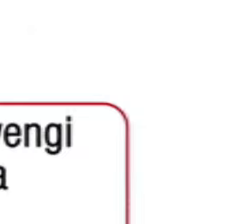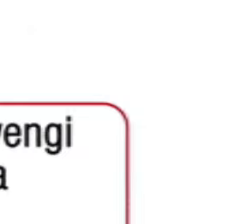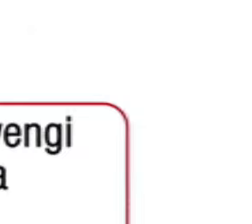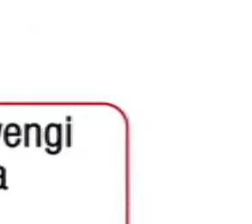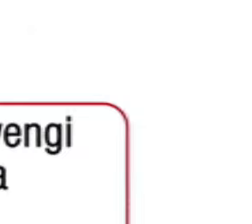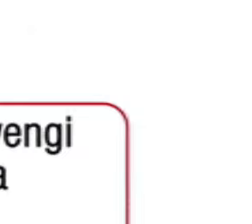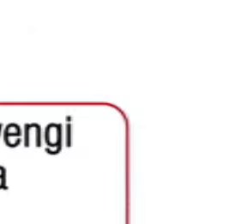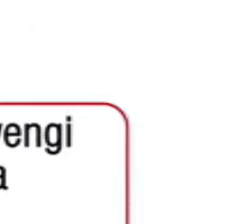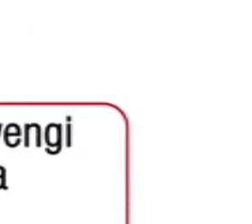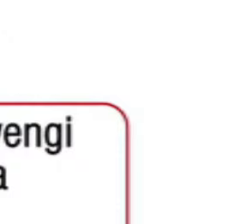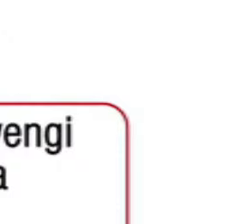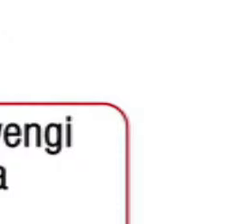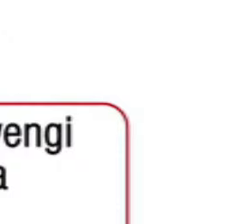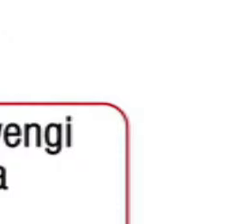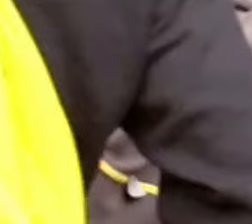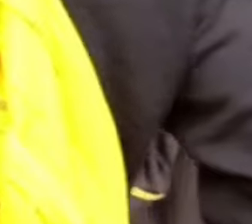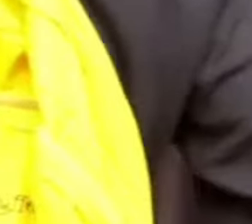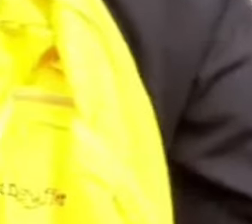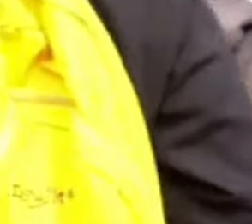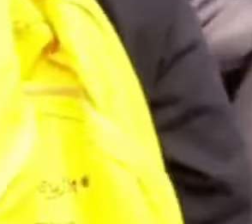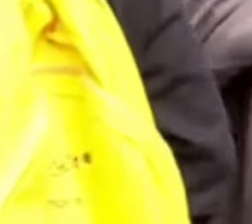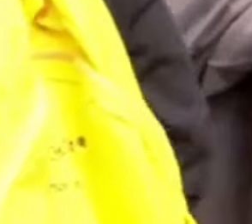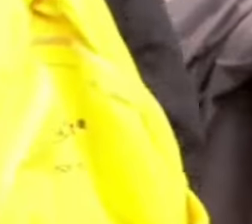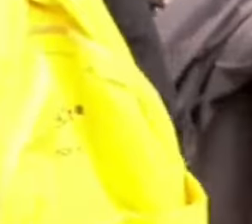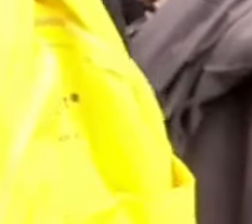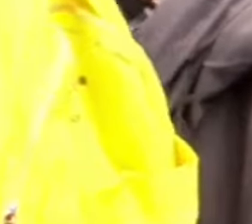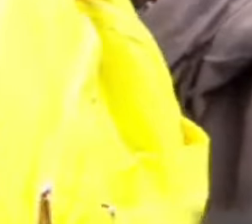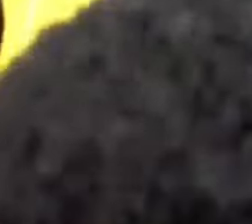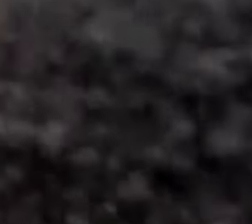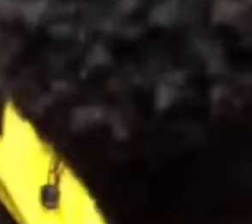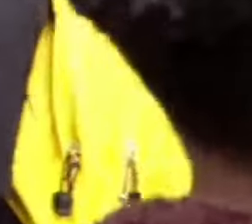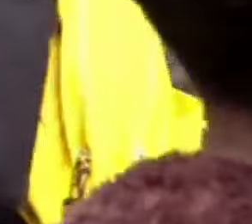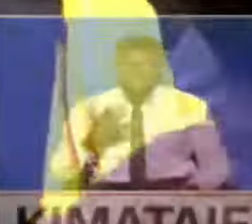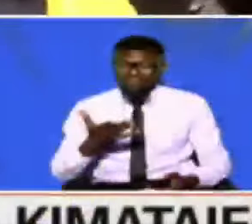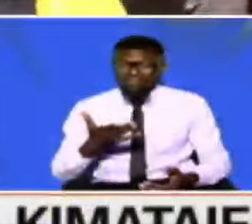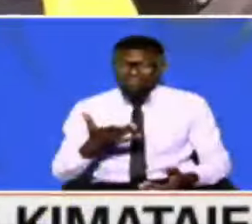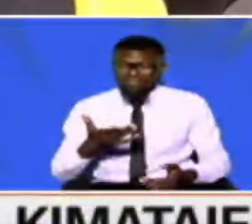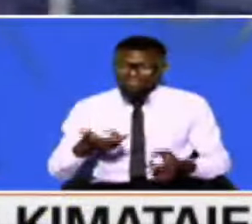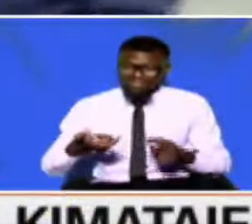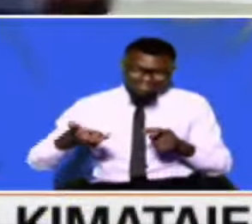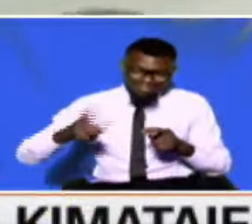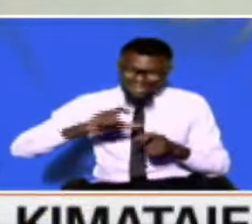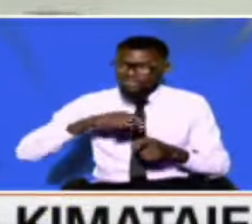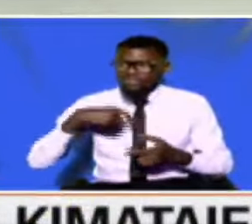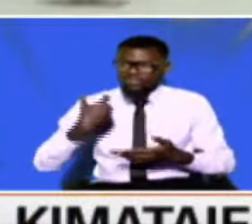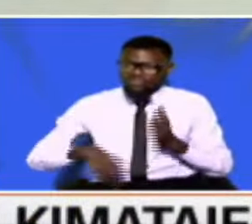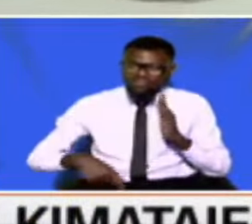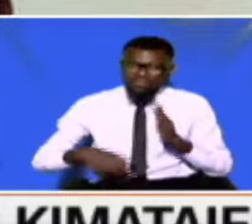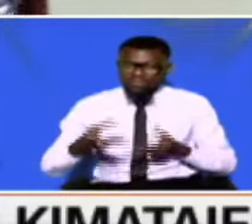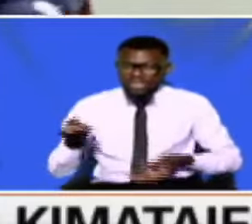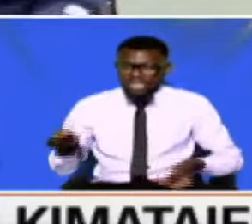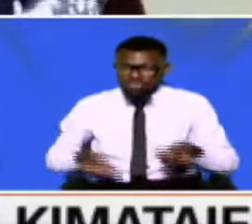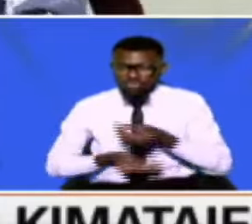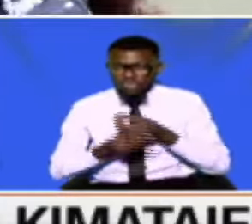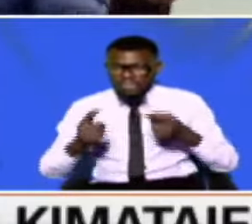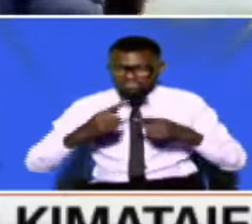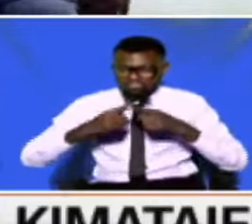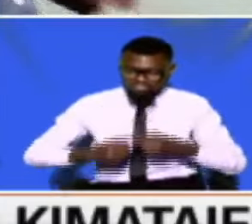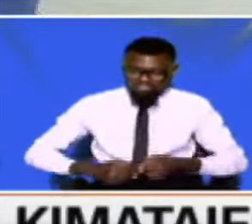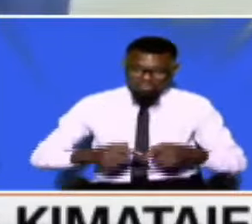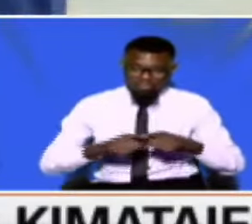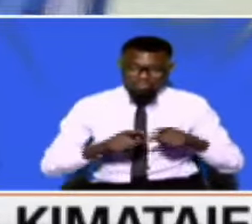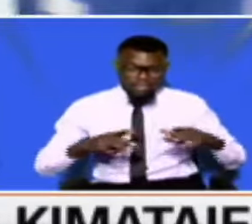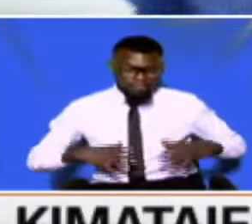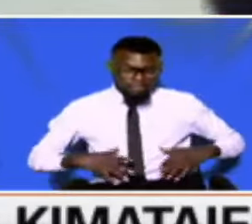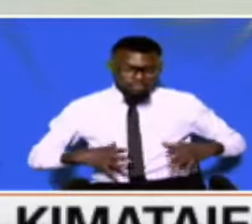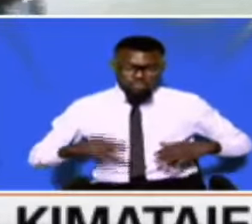Waandamanaji wanasema kuongezeko la ushuru litapandisha gharama ya maisha na kuharibu uchumi pamoja na kuwahangaisha Wakenya ambao